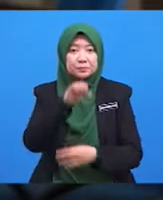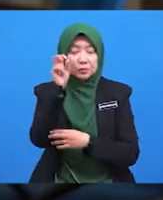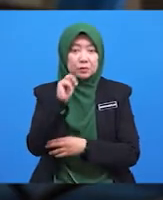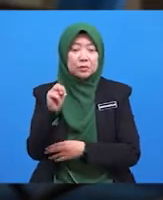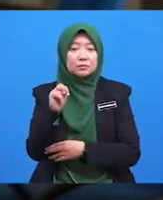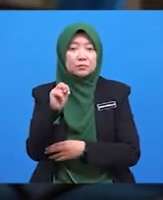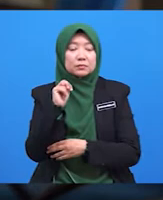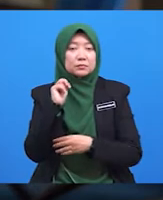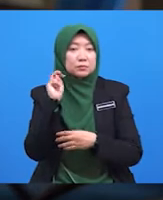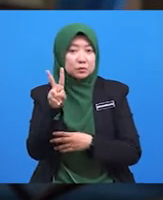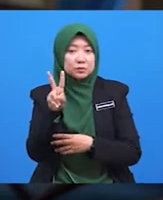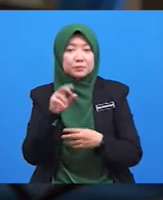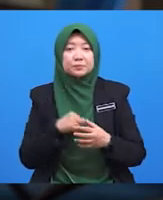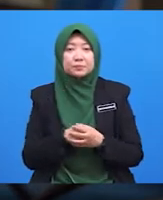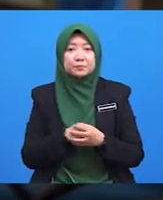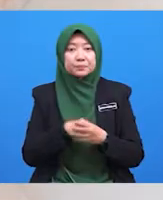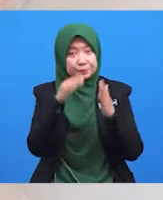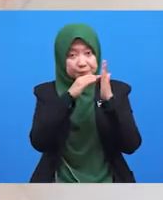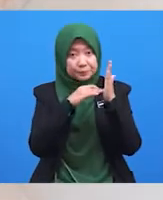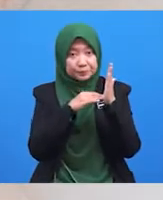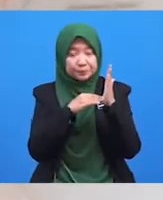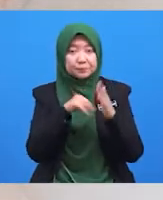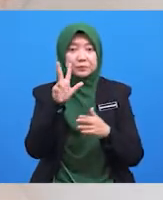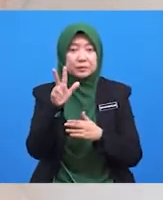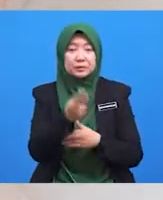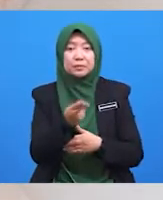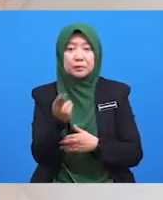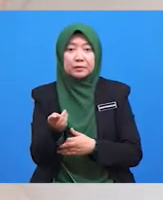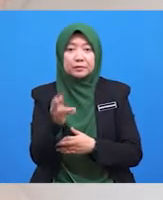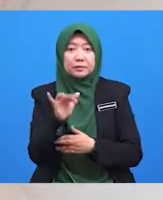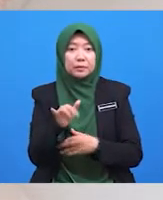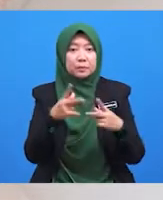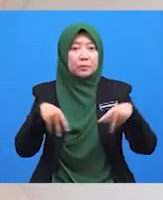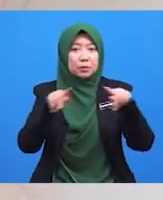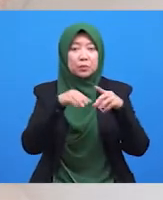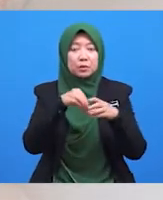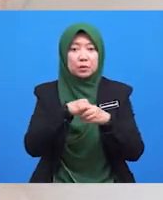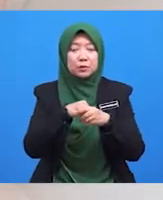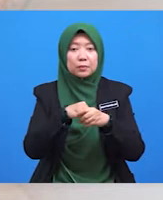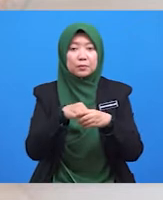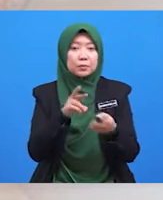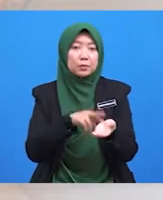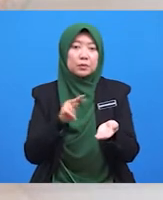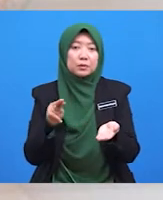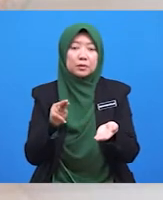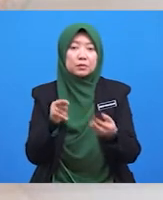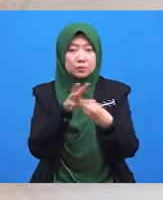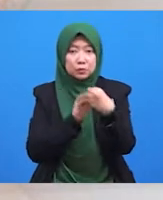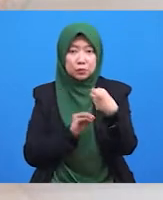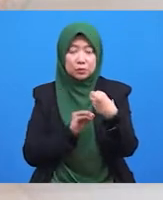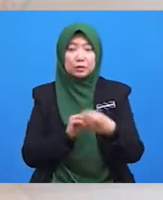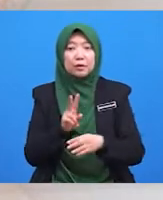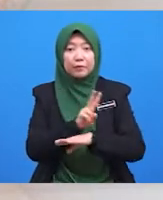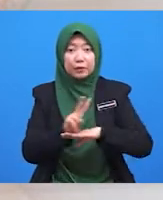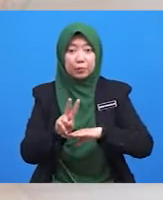Soalan yang kedua, senaraikan tiga bahan yang diperlukan dalam rawatan sedut